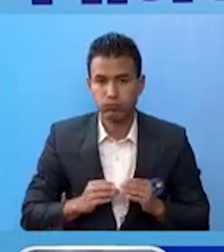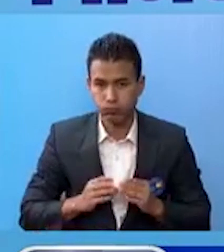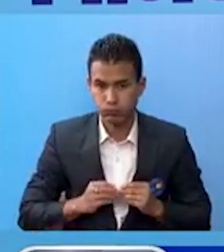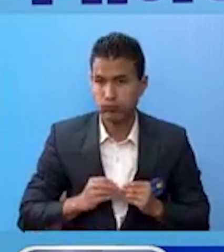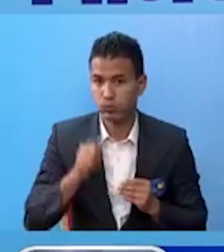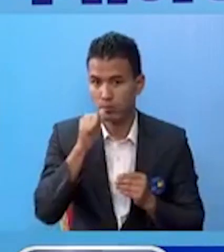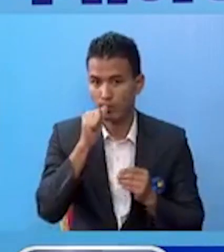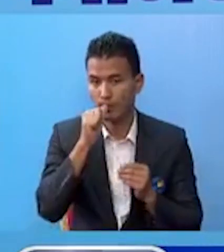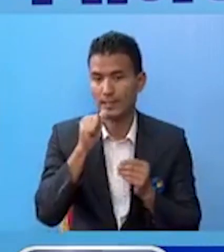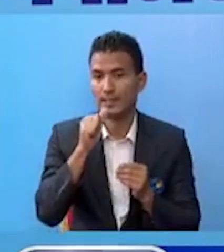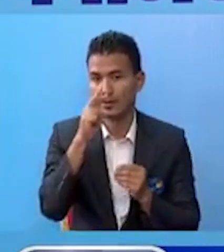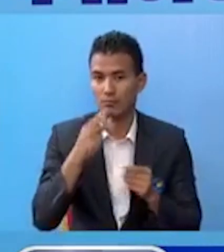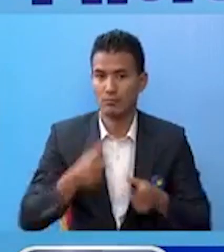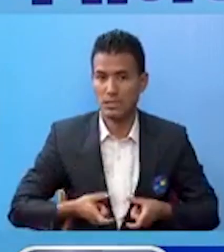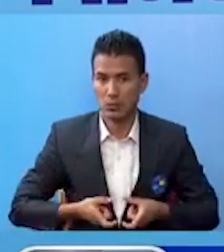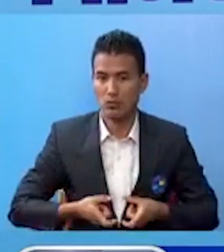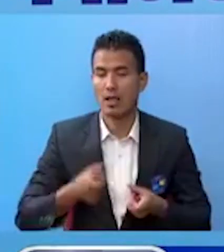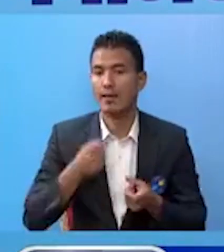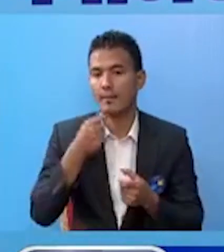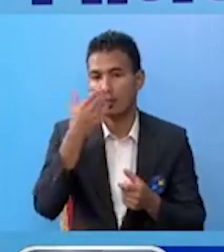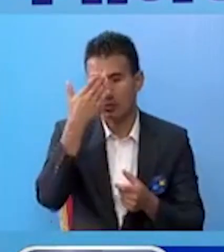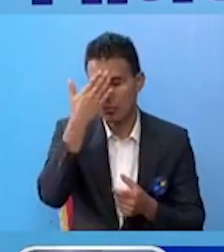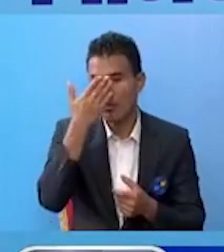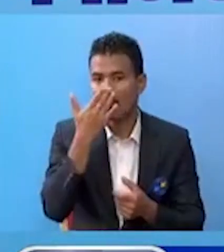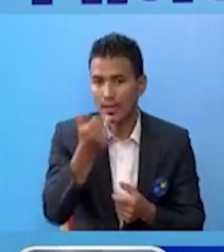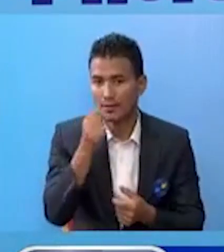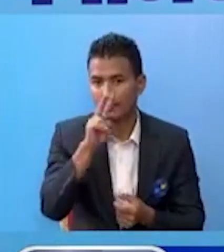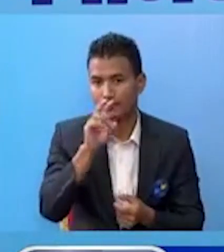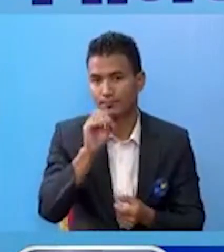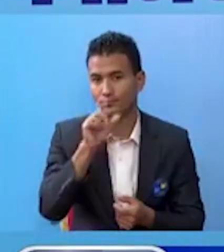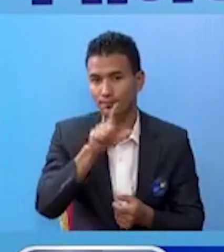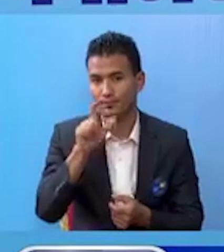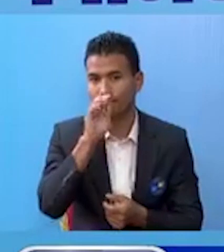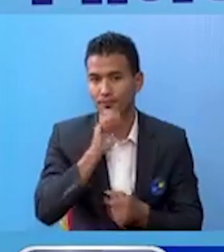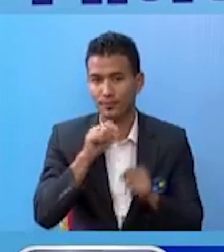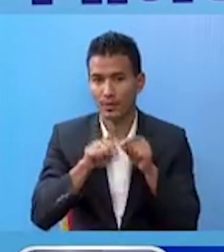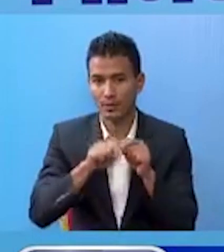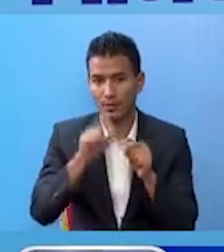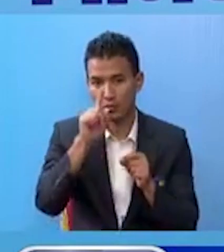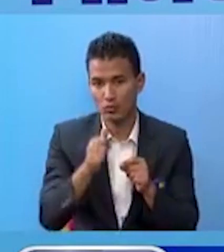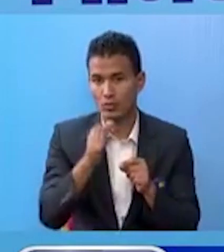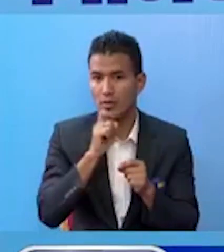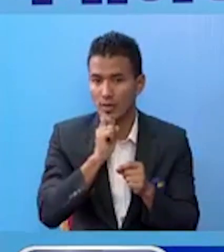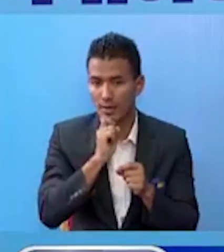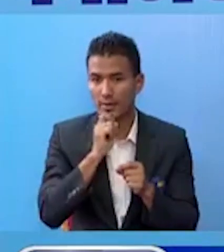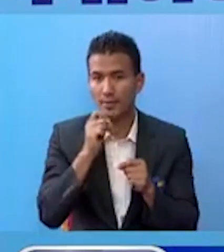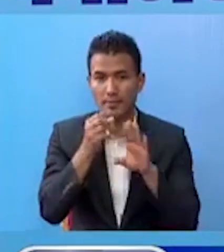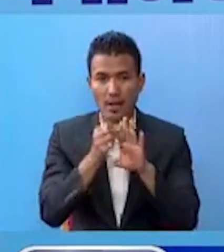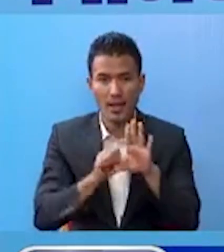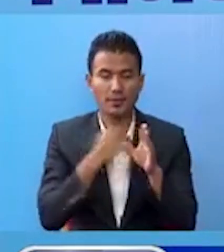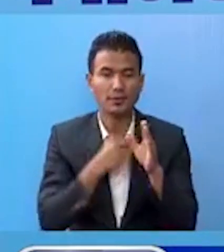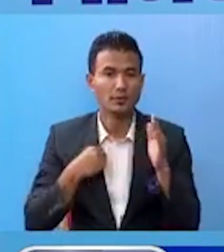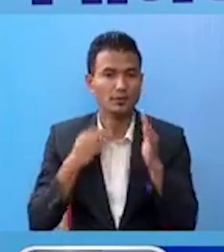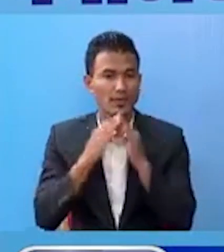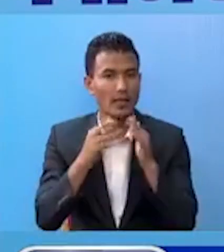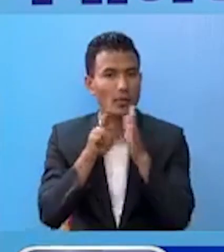र मृगौला रोगको कारणले 2077 आषाढ 16 गते पाटन